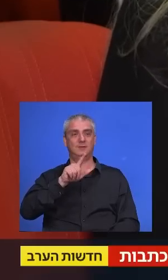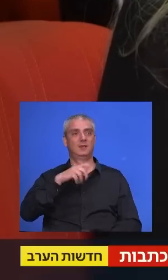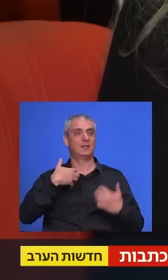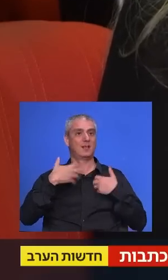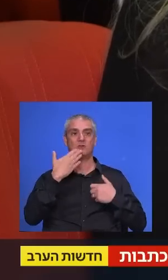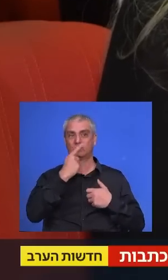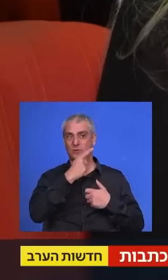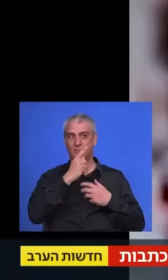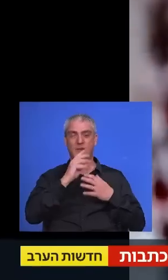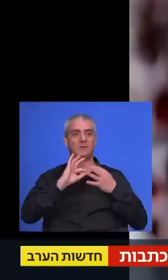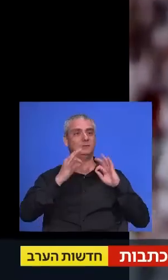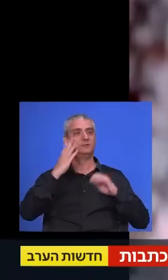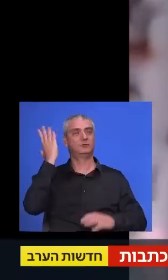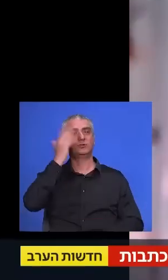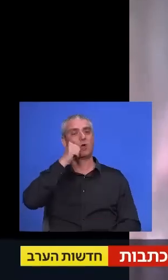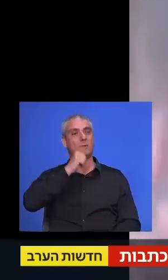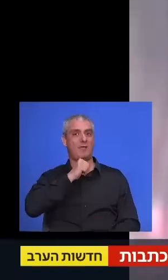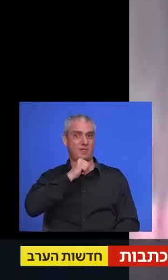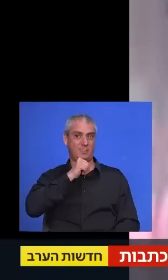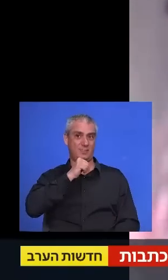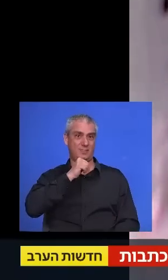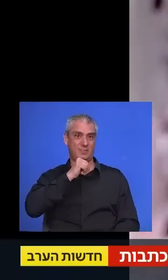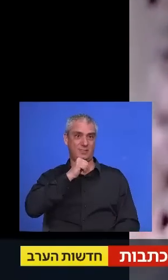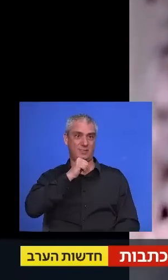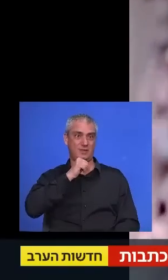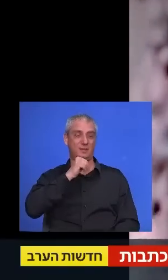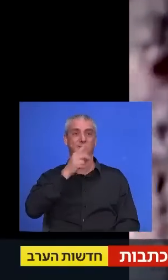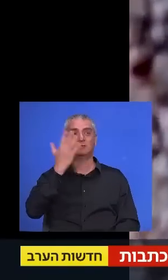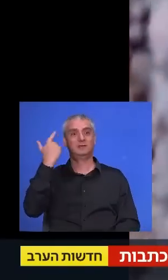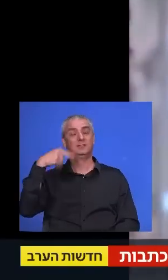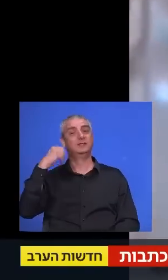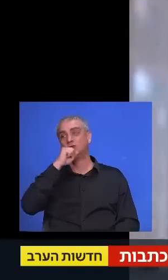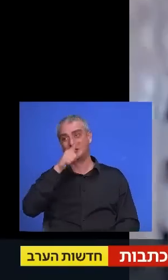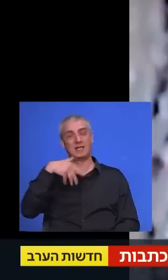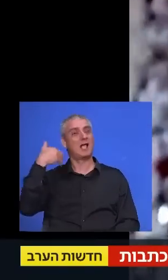בתיאטרון ירושלים, בפסטיבל בשחור לבן. אי שם יהיה שם.